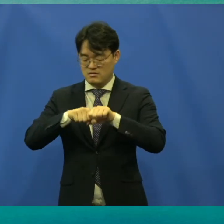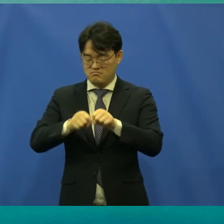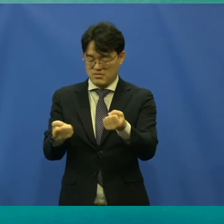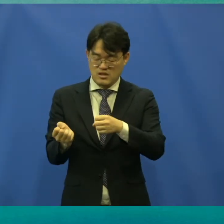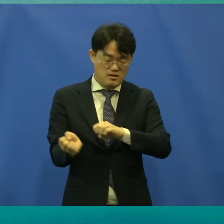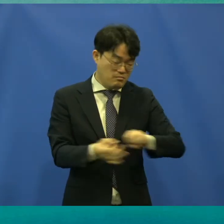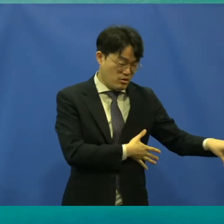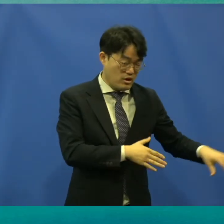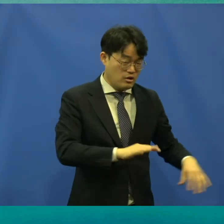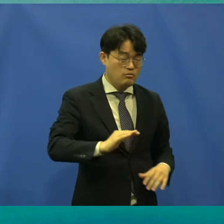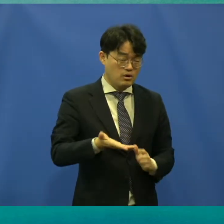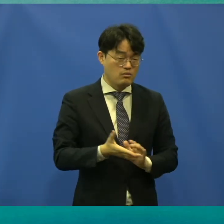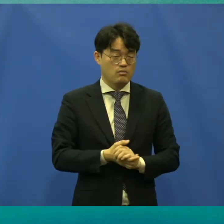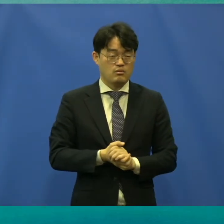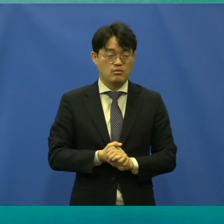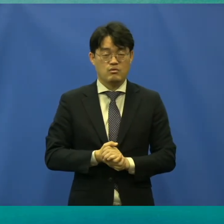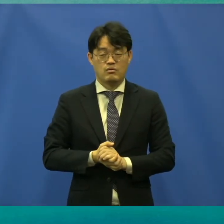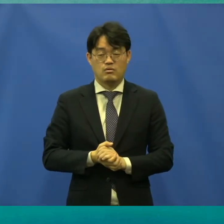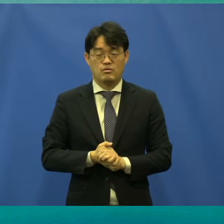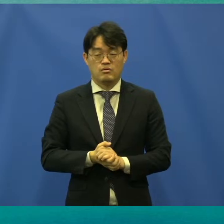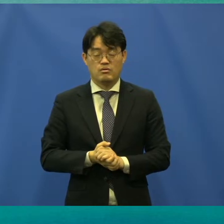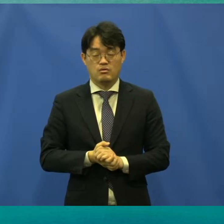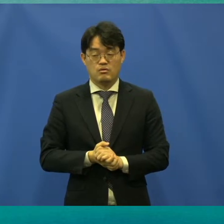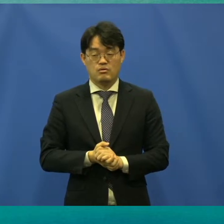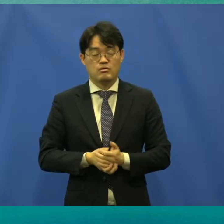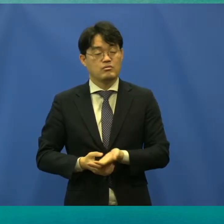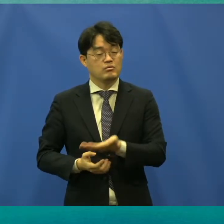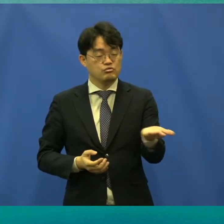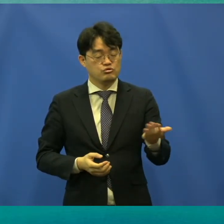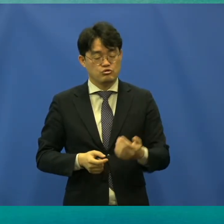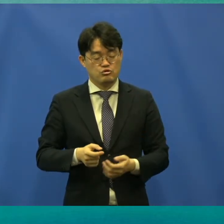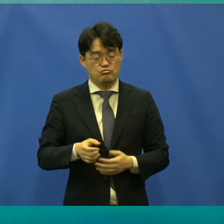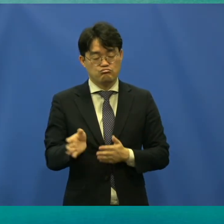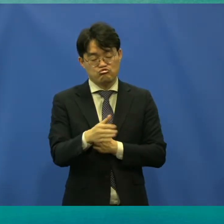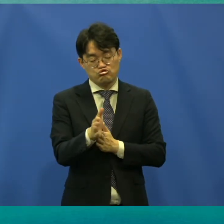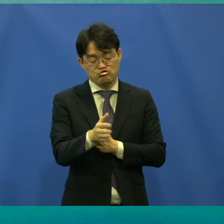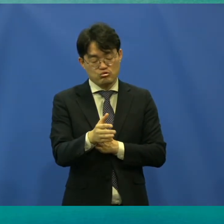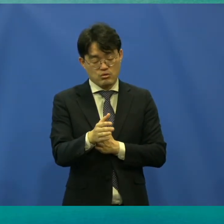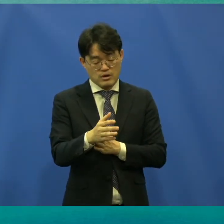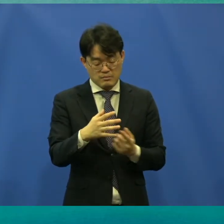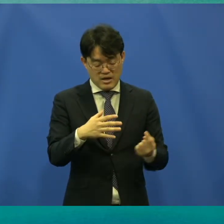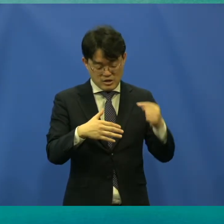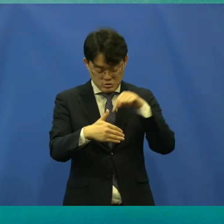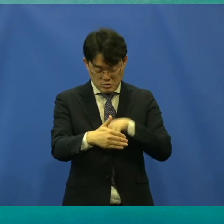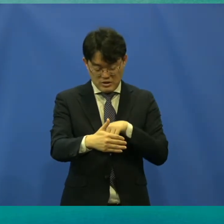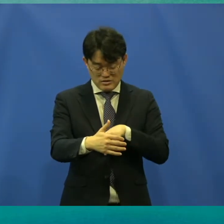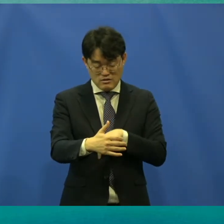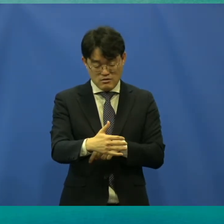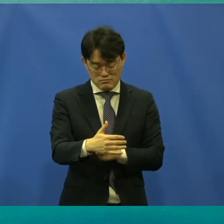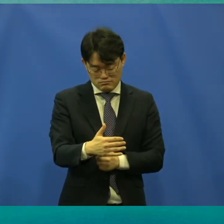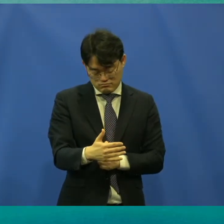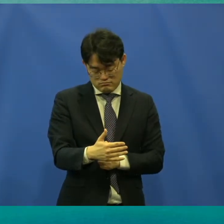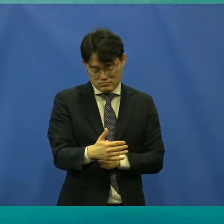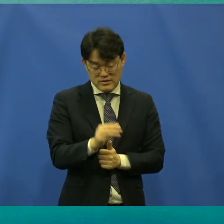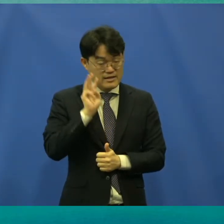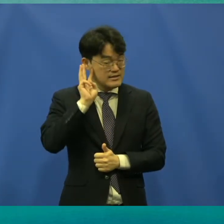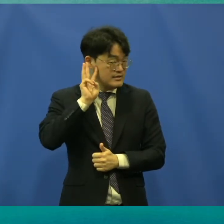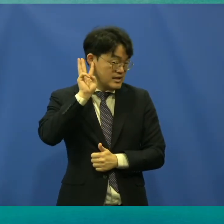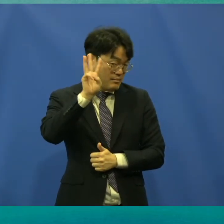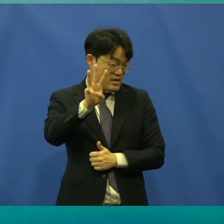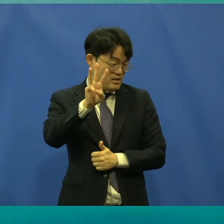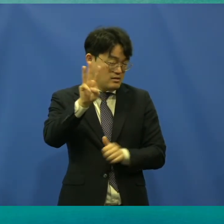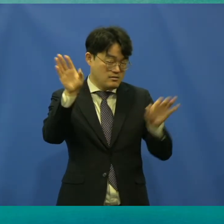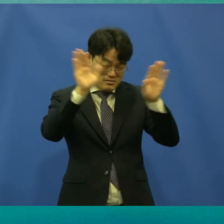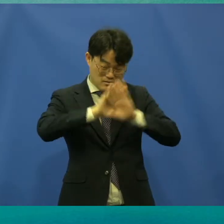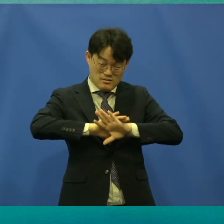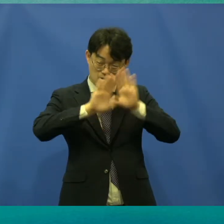물고기 뱃속에 3일 3야라는 의미는 그가 완전히 죽었음을 의미하는 것입니다. 이스라엘의 홍해를